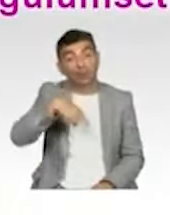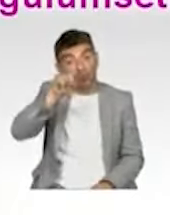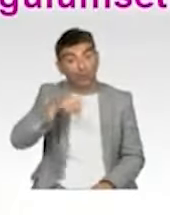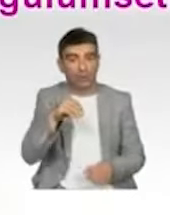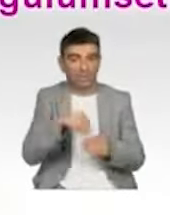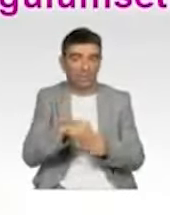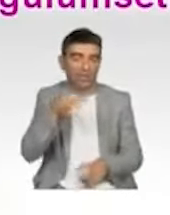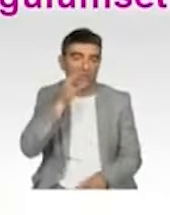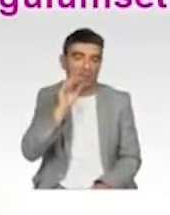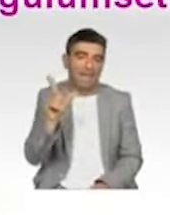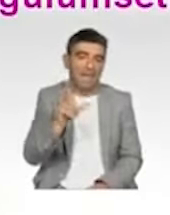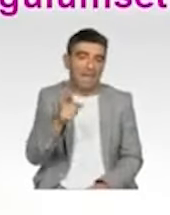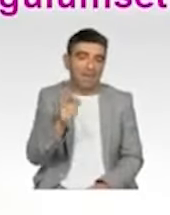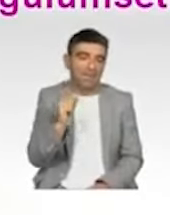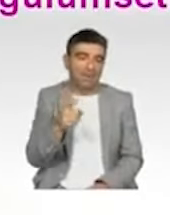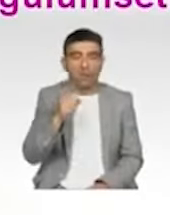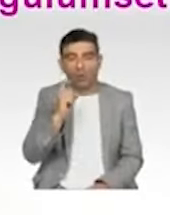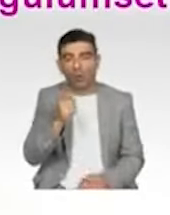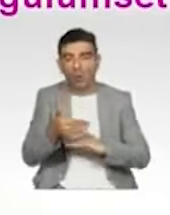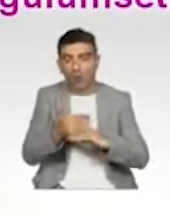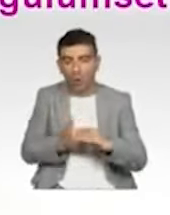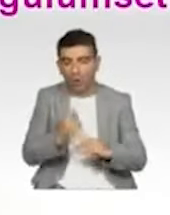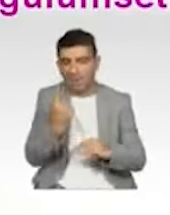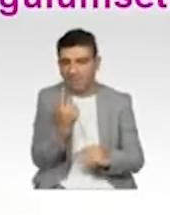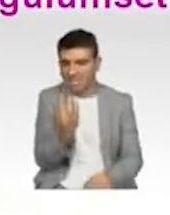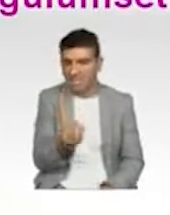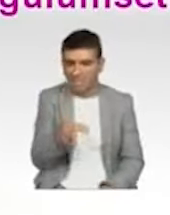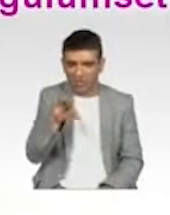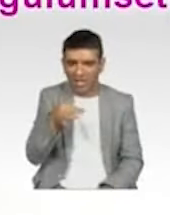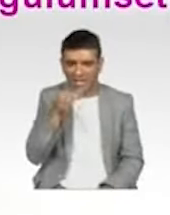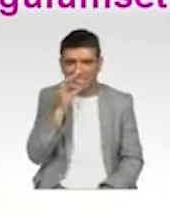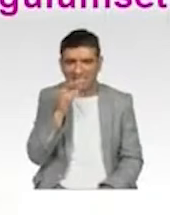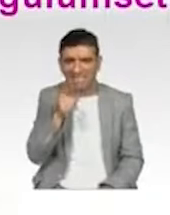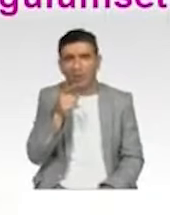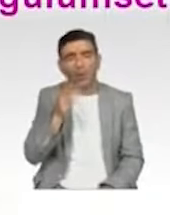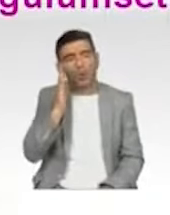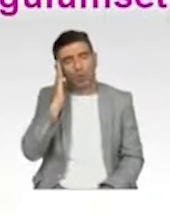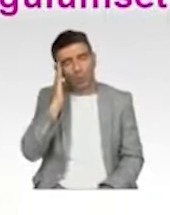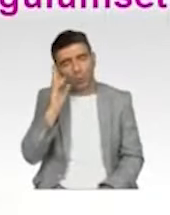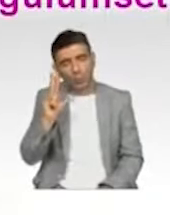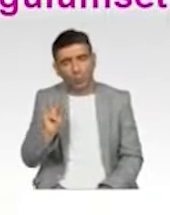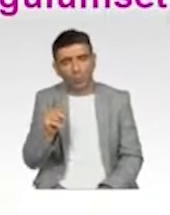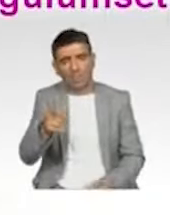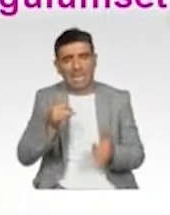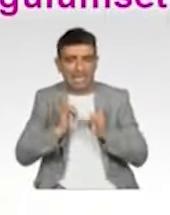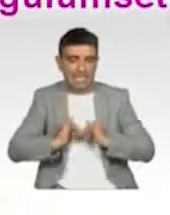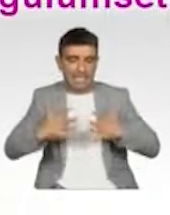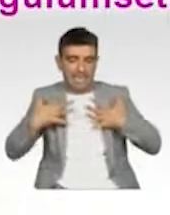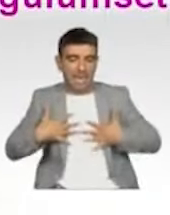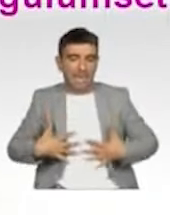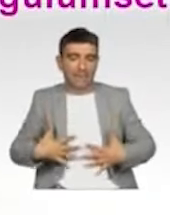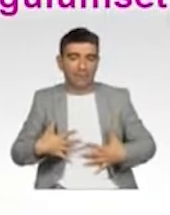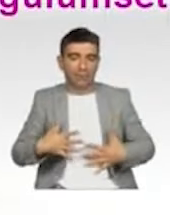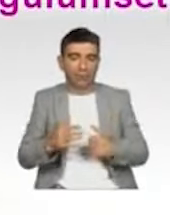içmek lazım. Akşam 9'dan önce bir bardak çay tüketilmesi uyku kalitesini arttırıyor. Çünkü rahatlatıyor vücudu. Peki hocam yeşil çaya nasıl